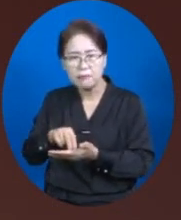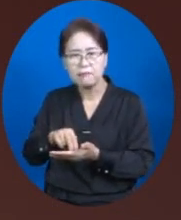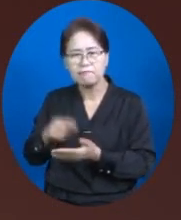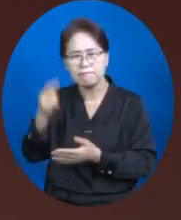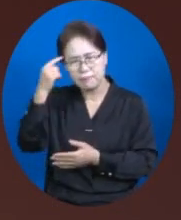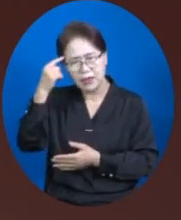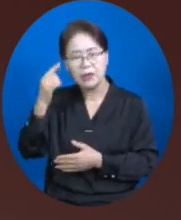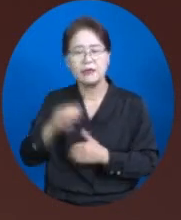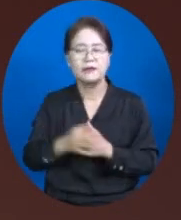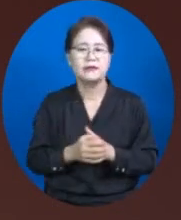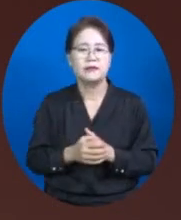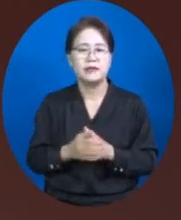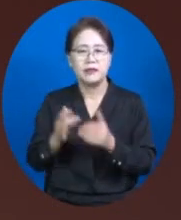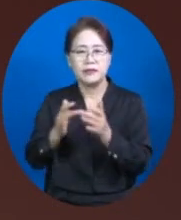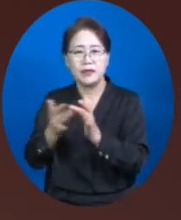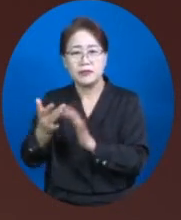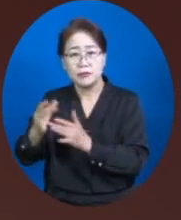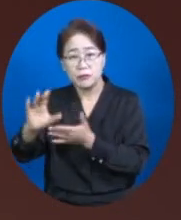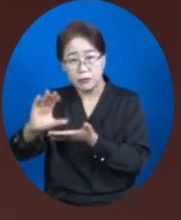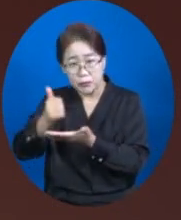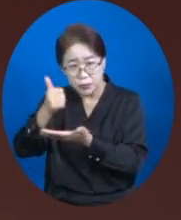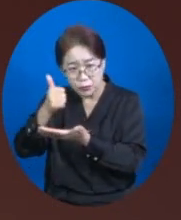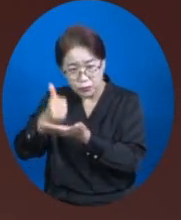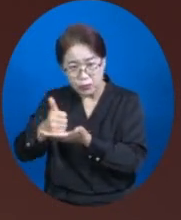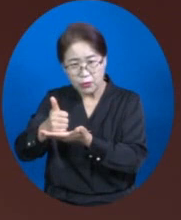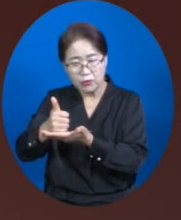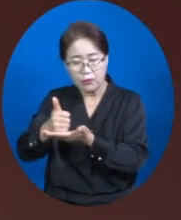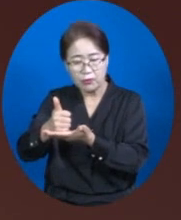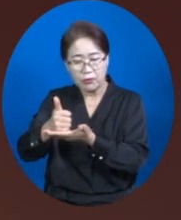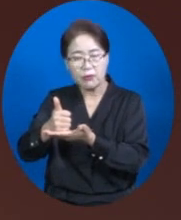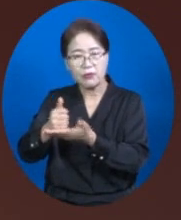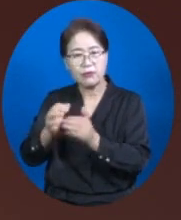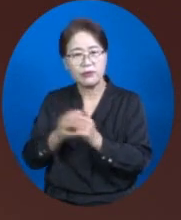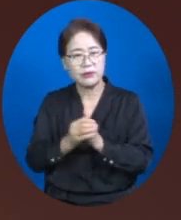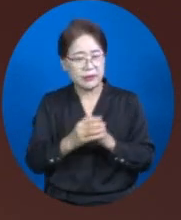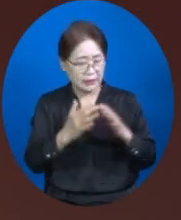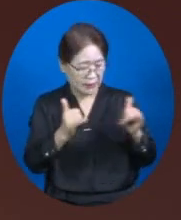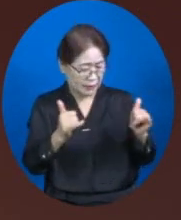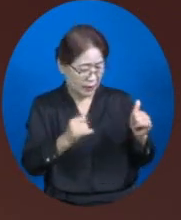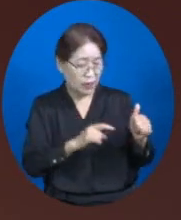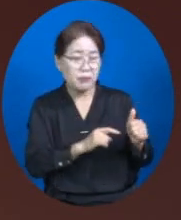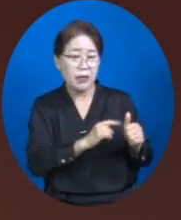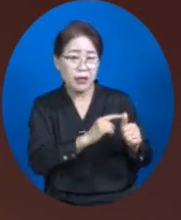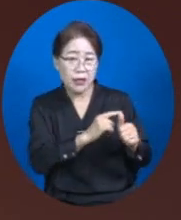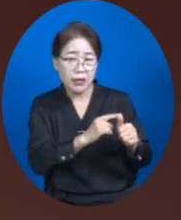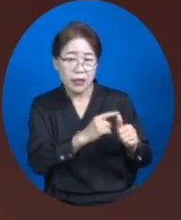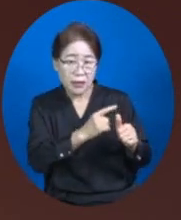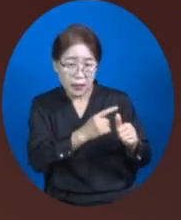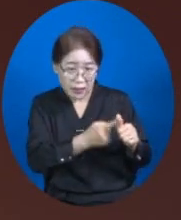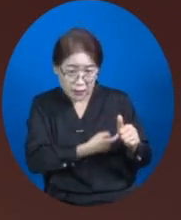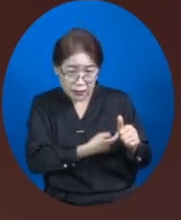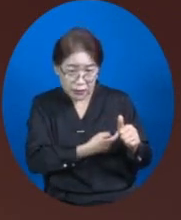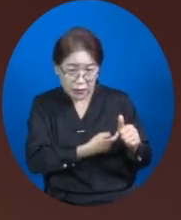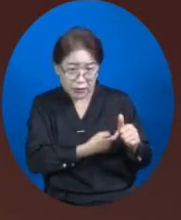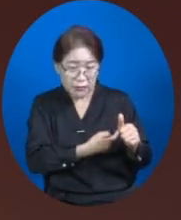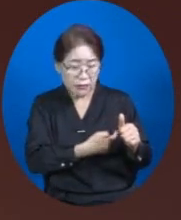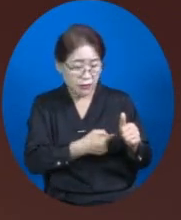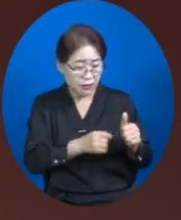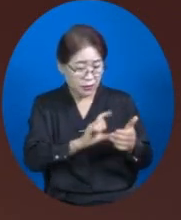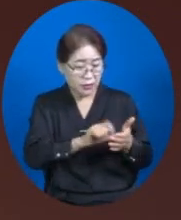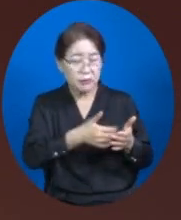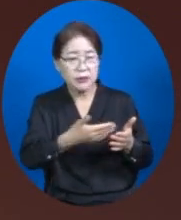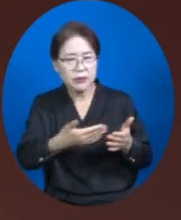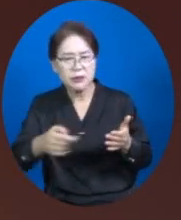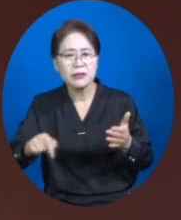자 예수 그리스도는요 인간의 일반적인 크로노스의 시간을 뚫고이 땅 가운데 오셔서